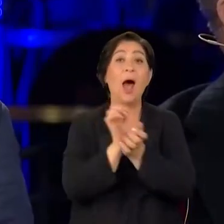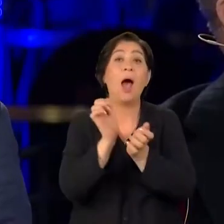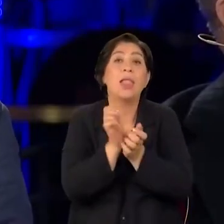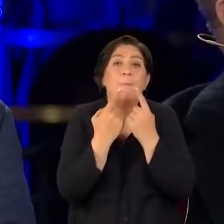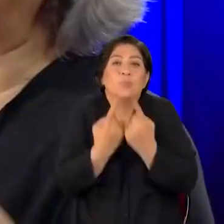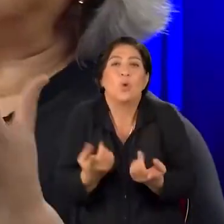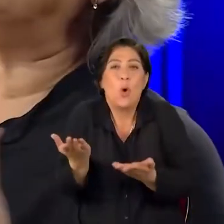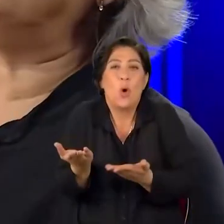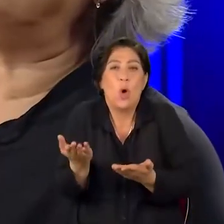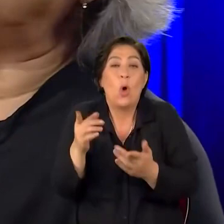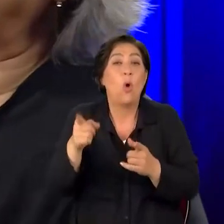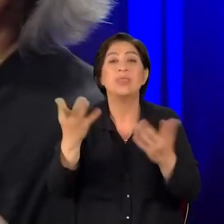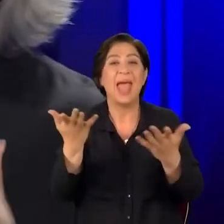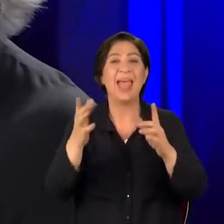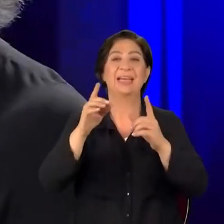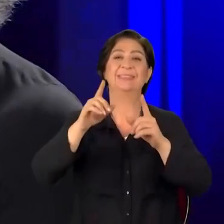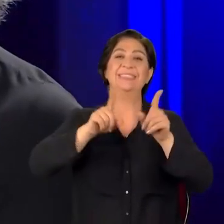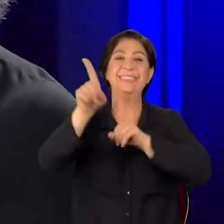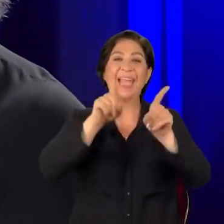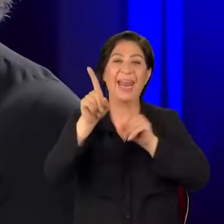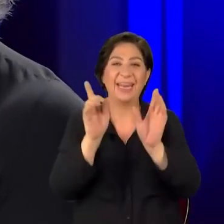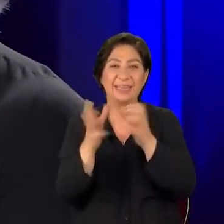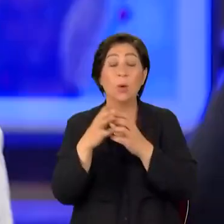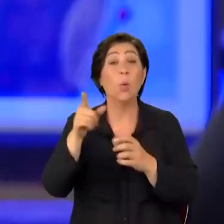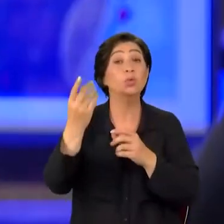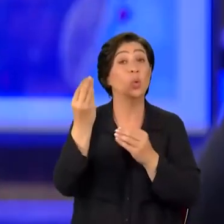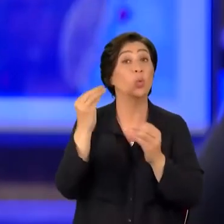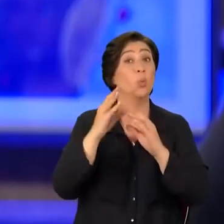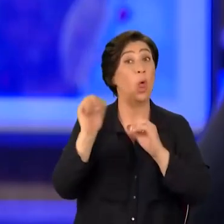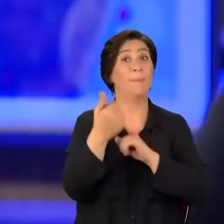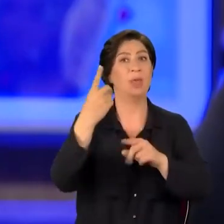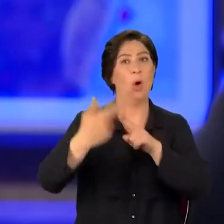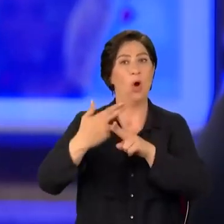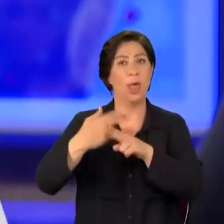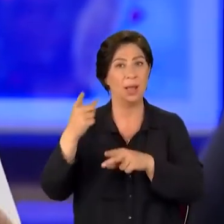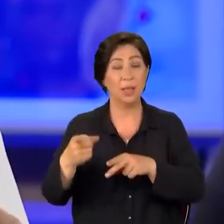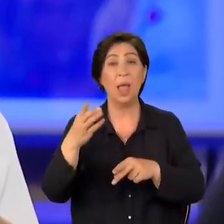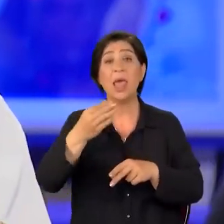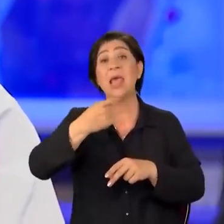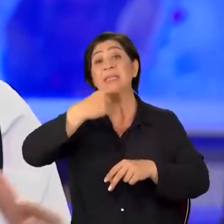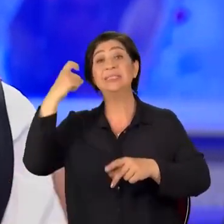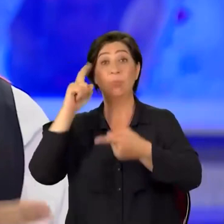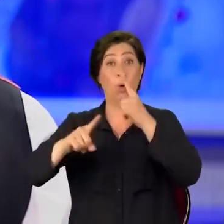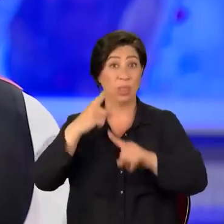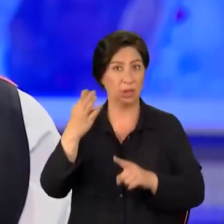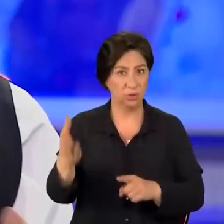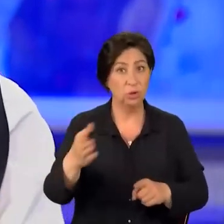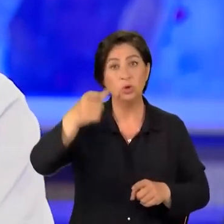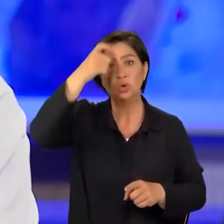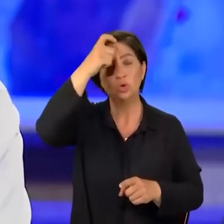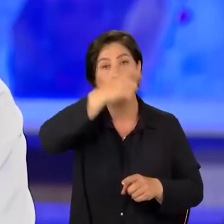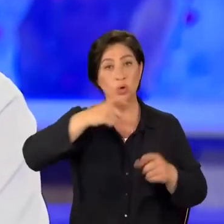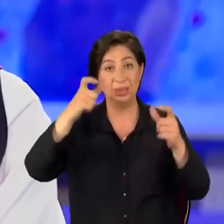Tabii işte biz ona dijital kabileler bizim diyoruz. Bizim için Memduh Bey önemli bir örnekti. Çünkü bir yandan eski bir